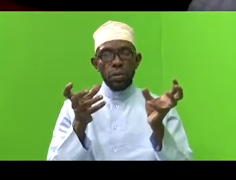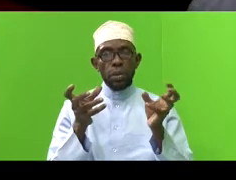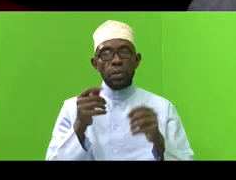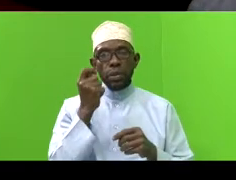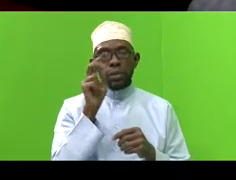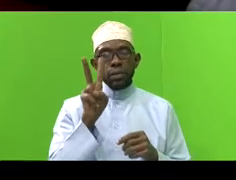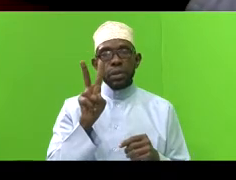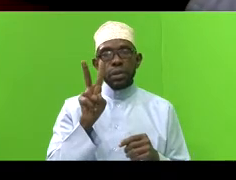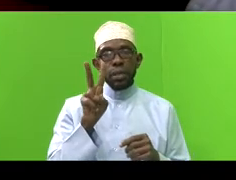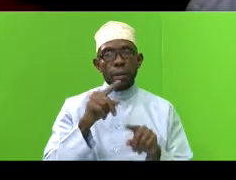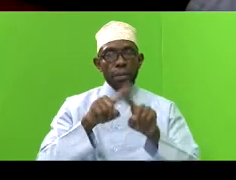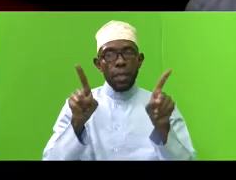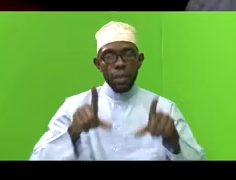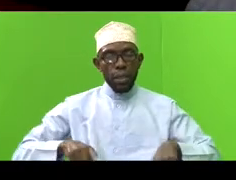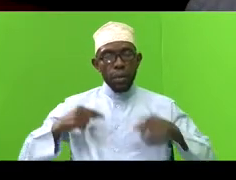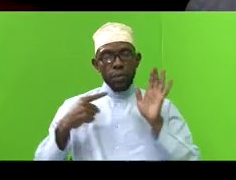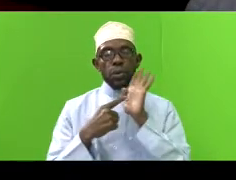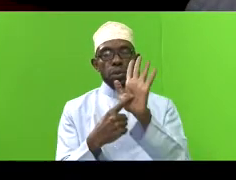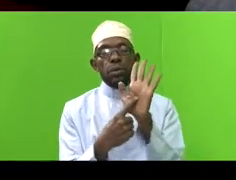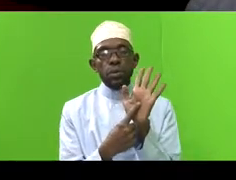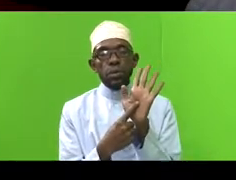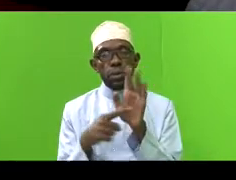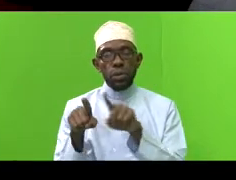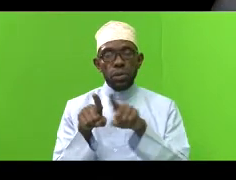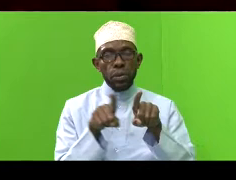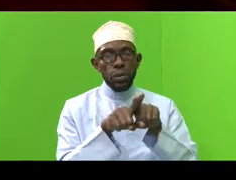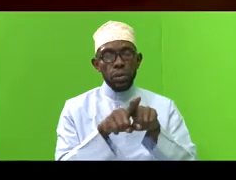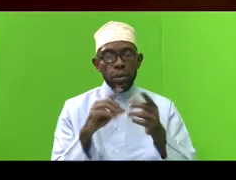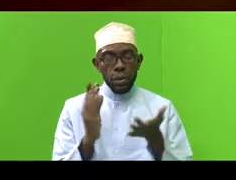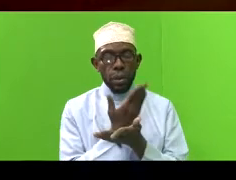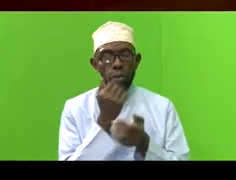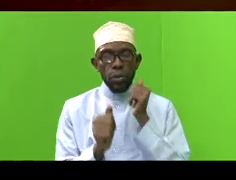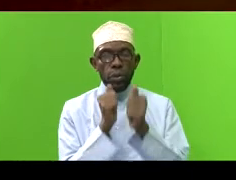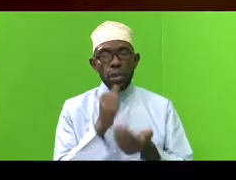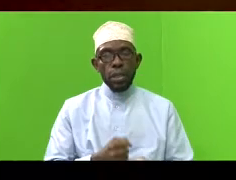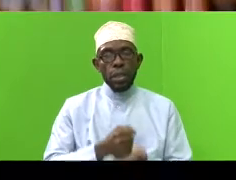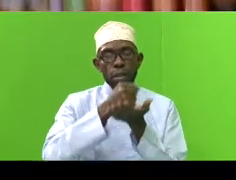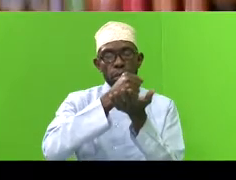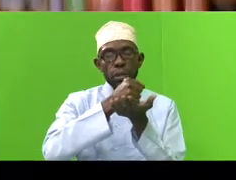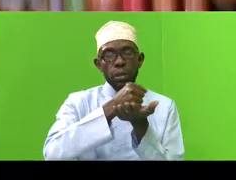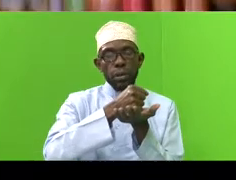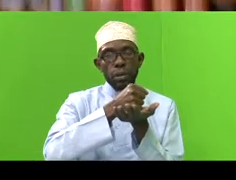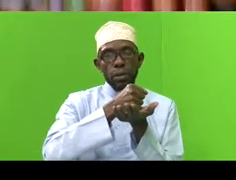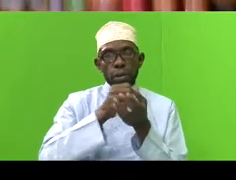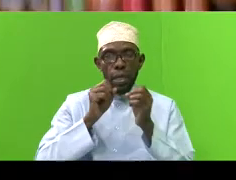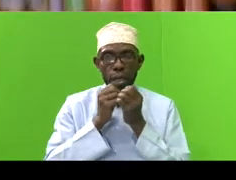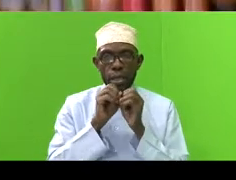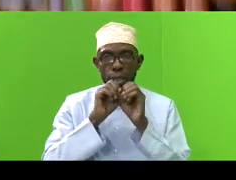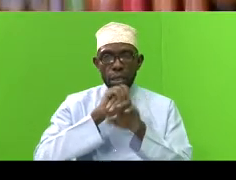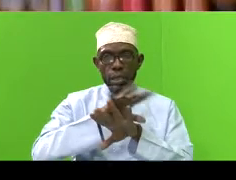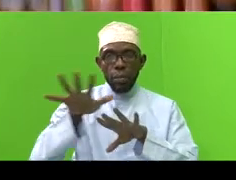TV. Lakini live shows pia ni miongoni mwa vitu ambavyo vinasaidia sana kueneza habari